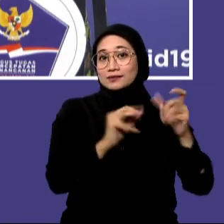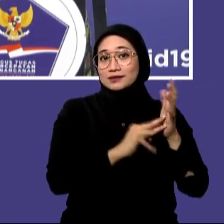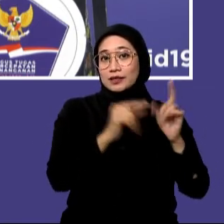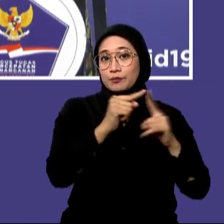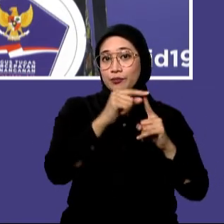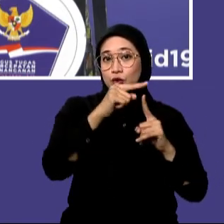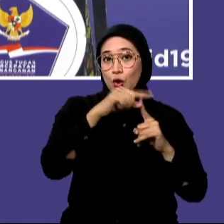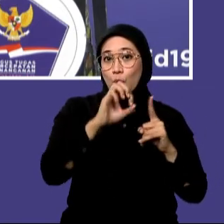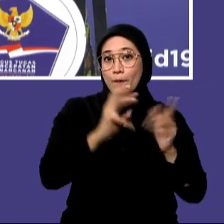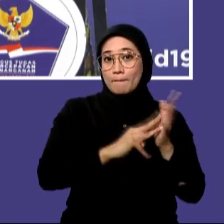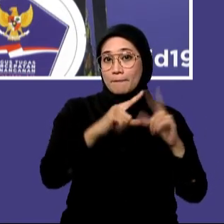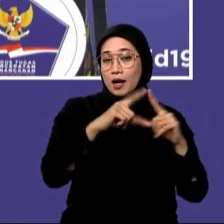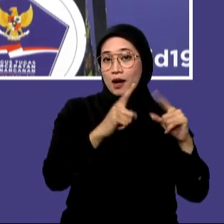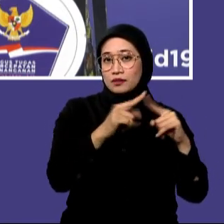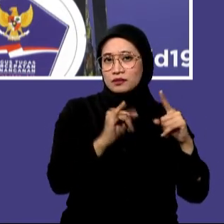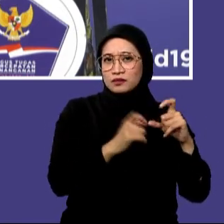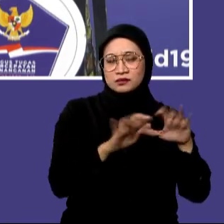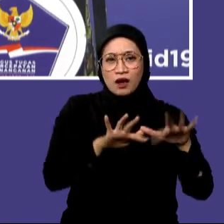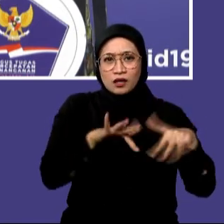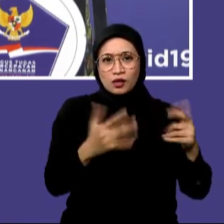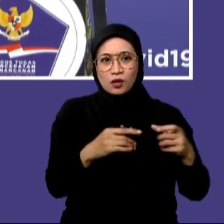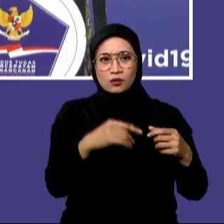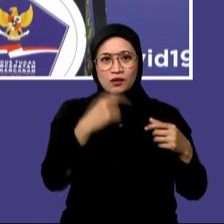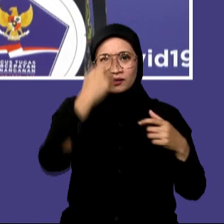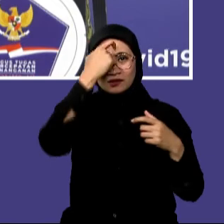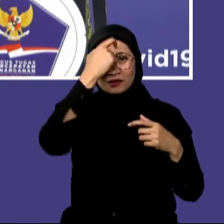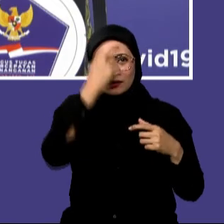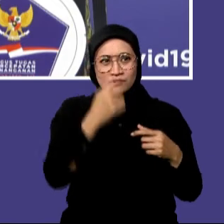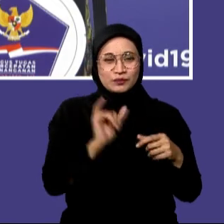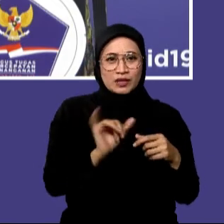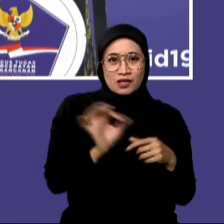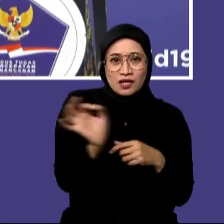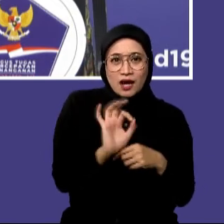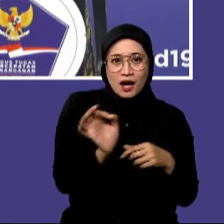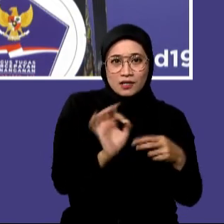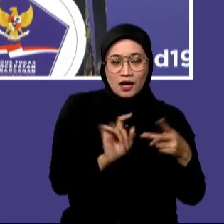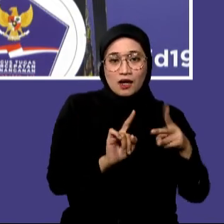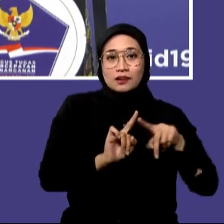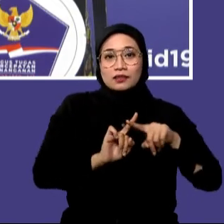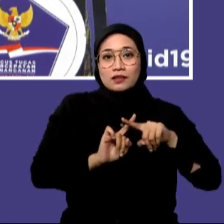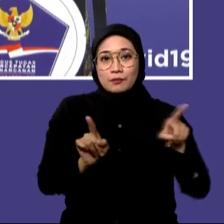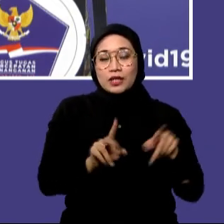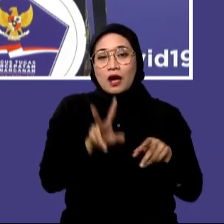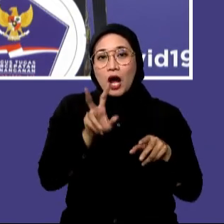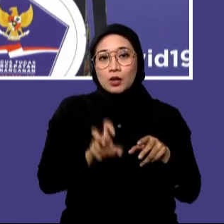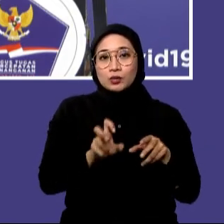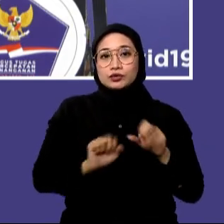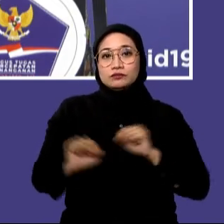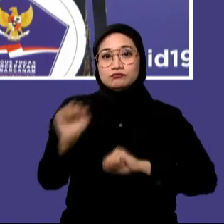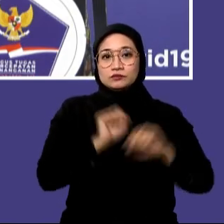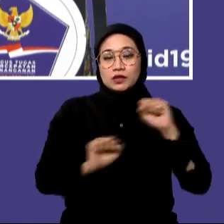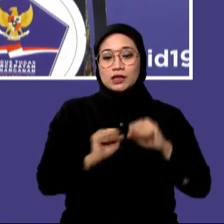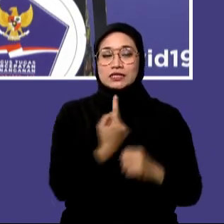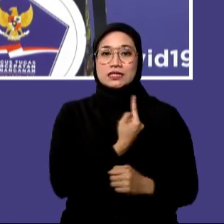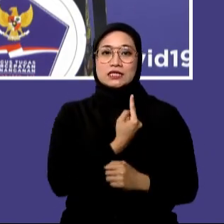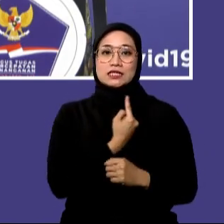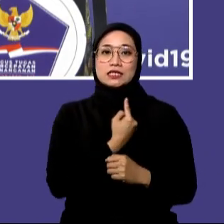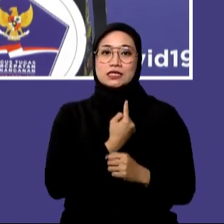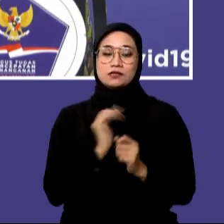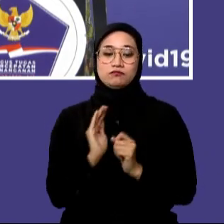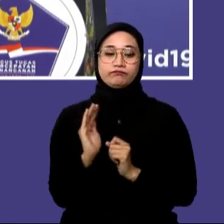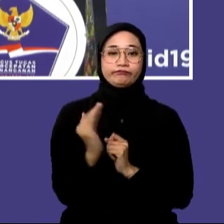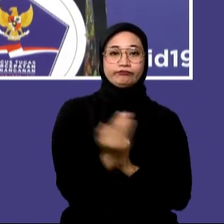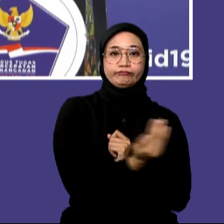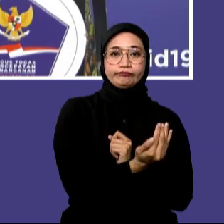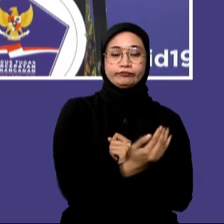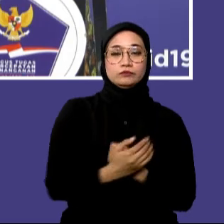tidak bergejala dan tidak membutuhkan layanan rumah sakit, tetapi mutlak harus melaksanakan isolasi secara mandiri.